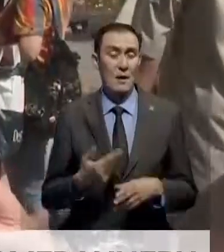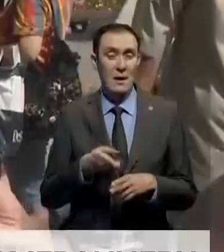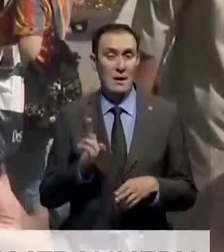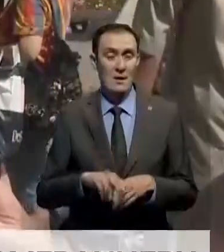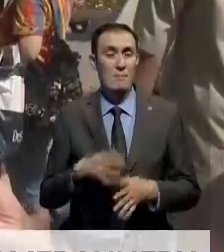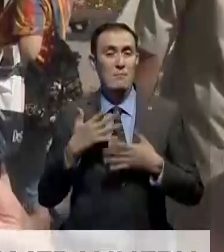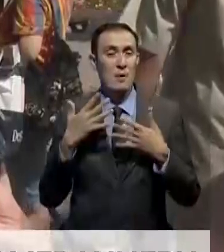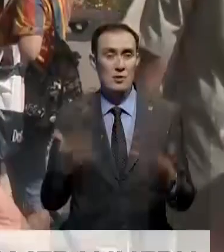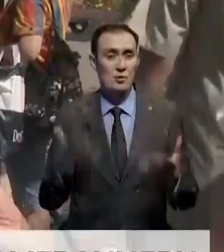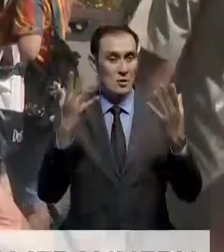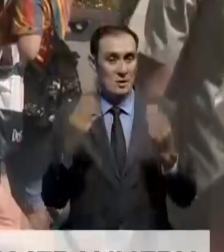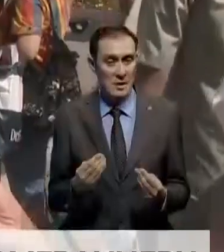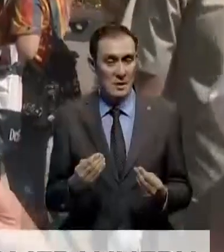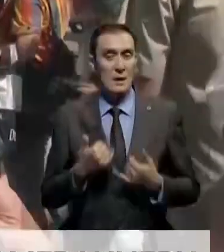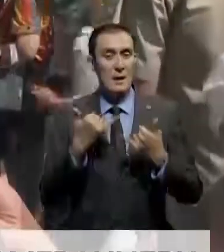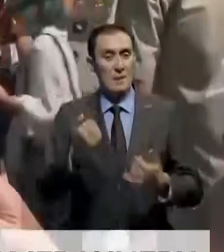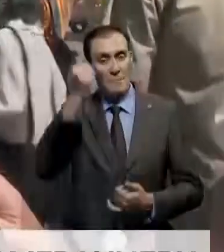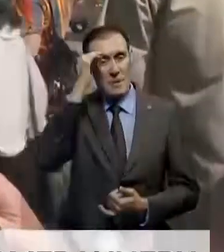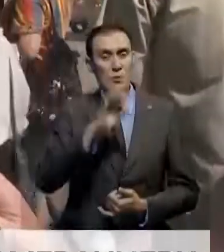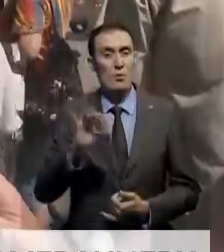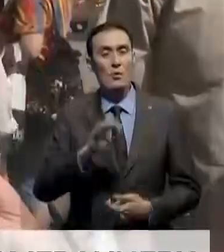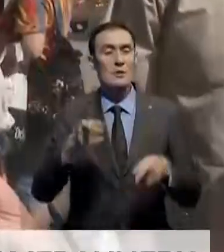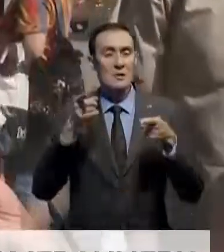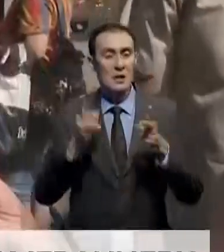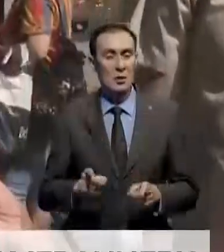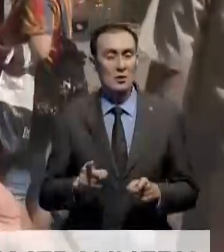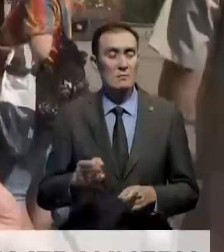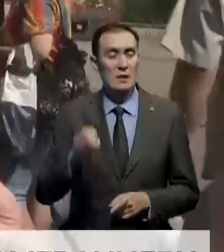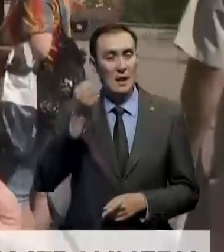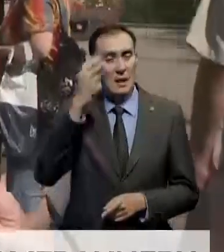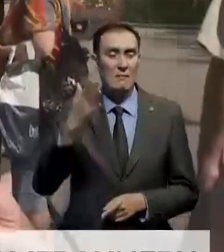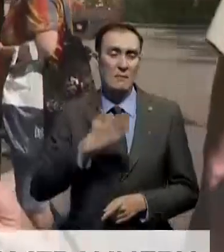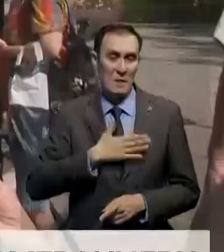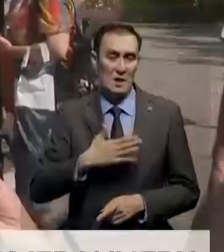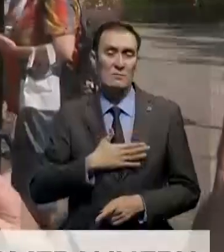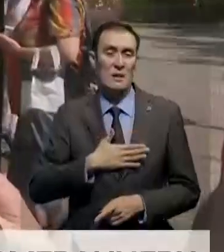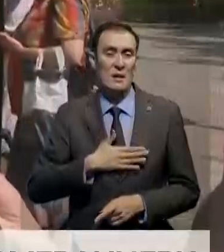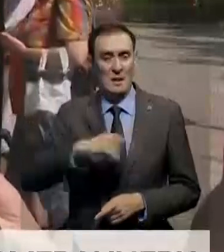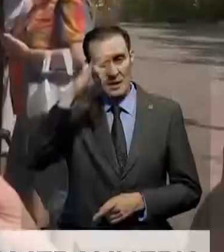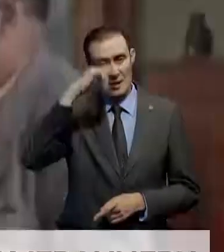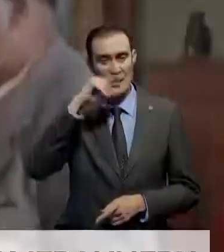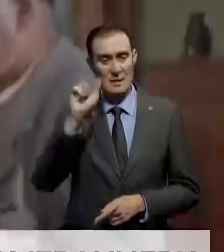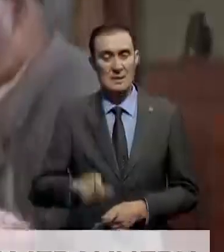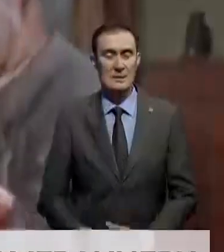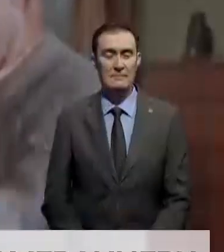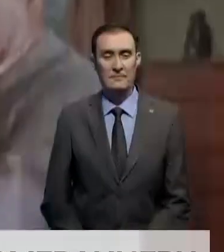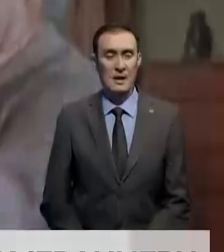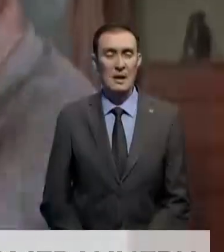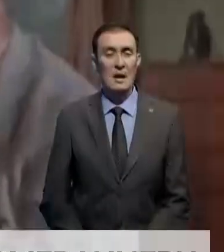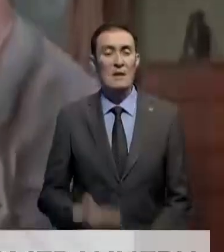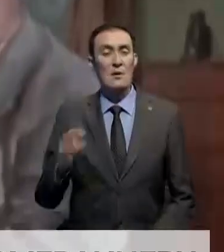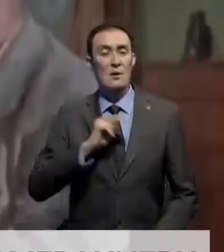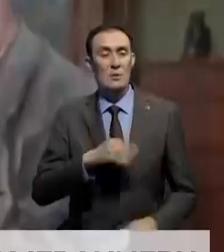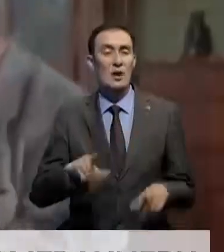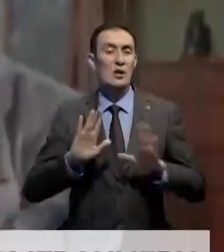это большой день, память о настоящем, большом, талантливом нашем казахстанце. Работа Померанцева